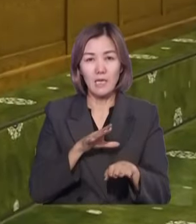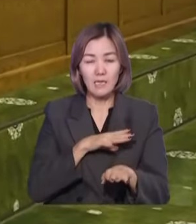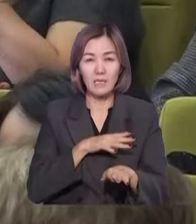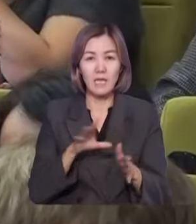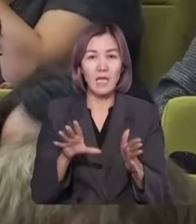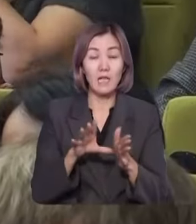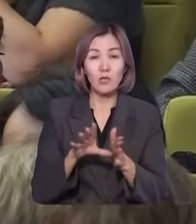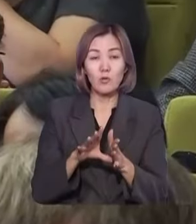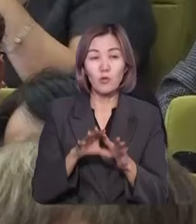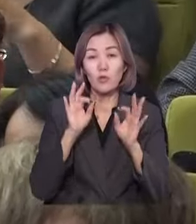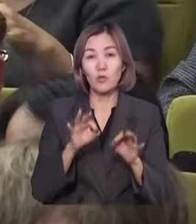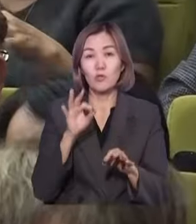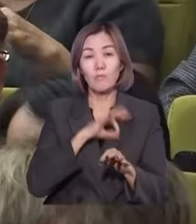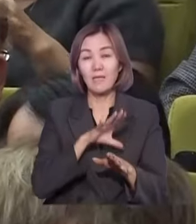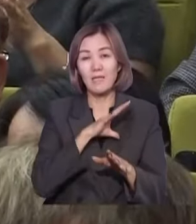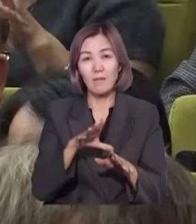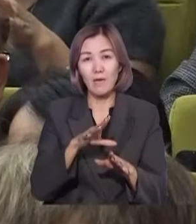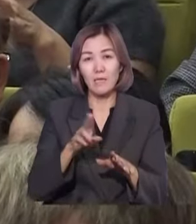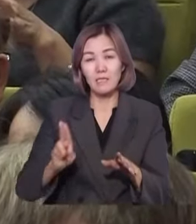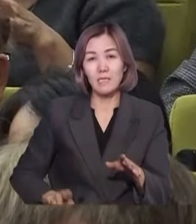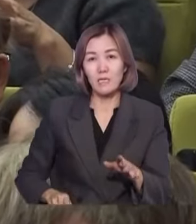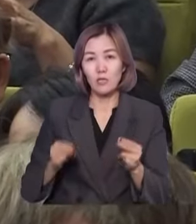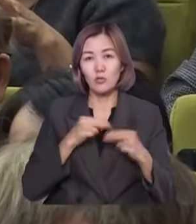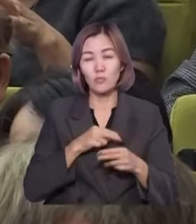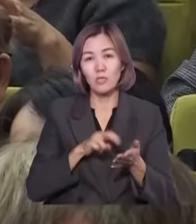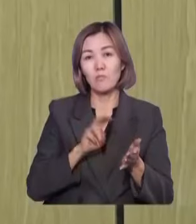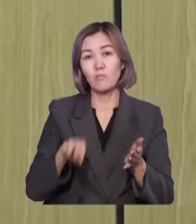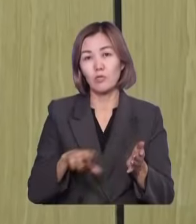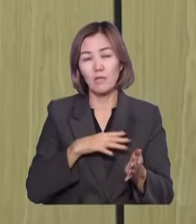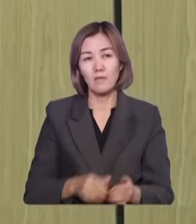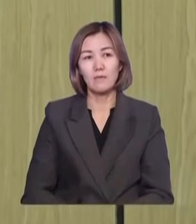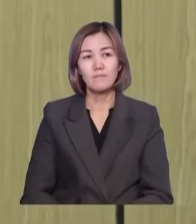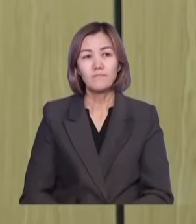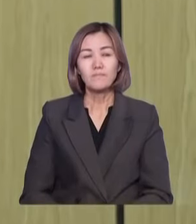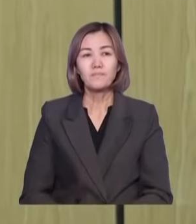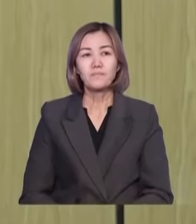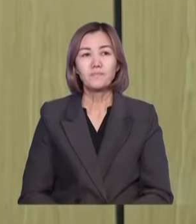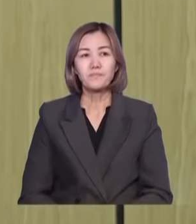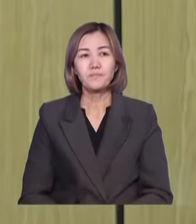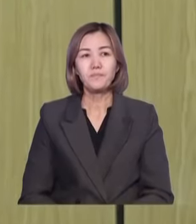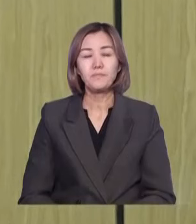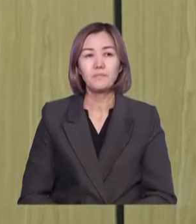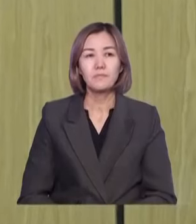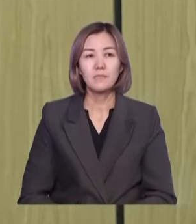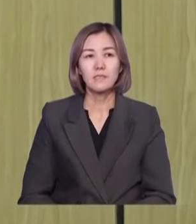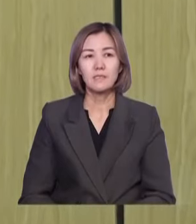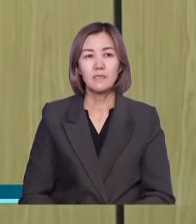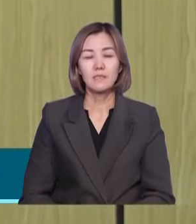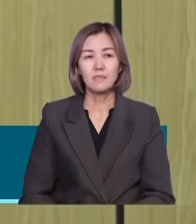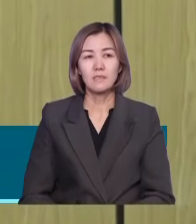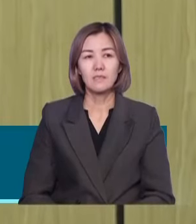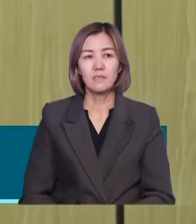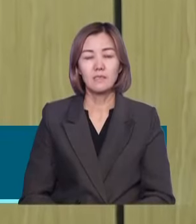электронды кілтті дұрыс пайдаланбаған мекеме басшысы жұмыстан босатылыпты. Начисление зарплат мертвым душам до